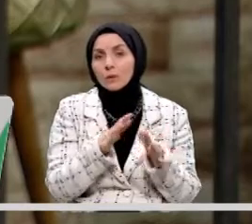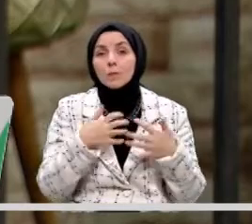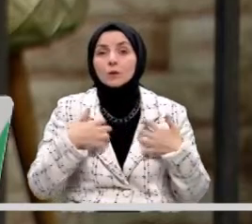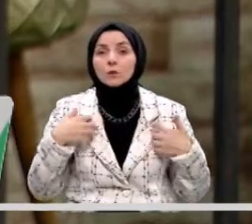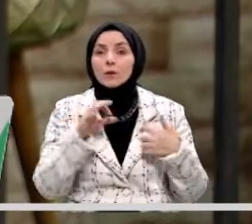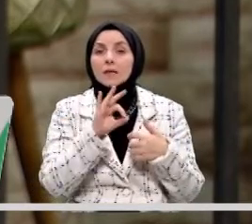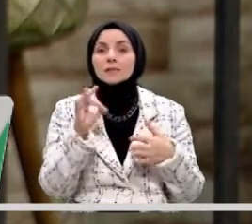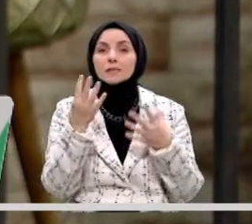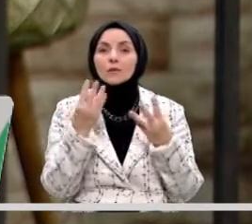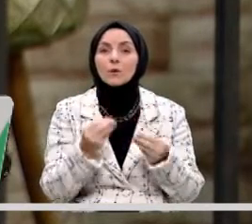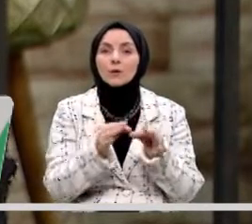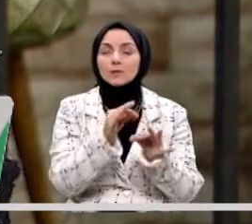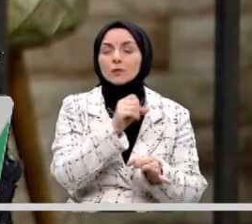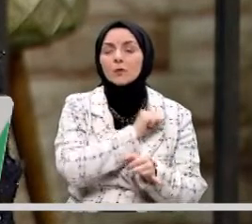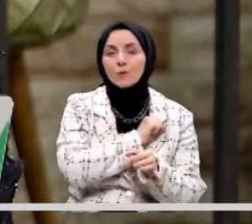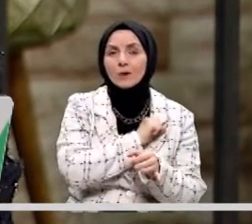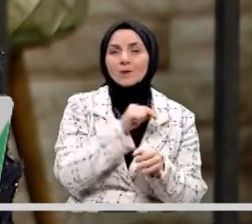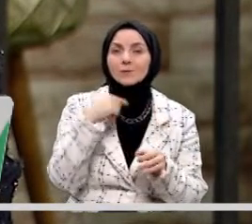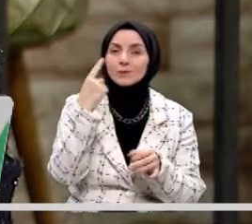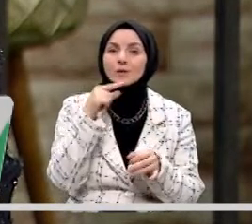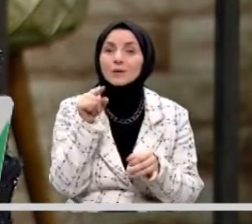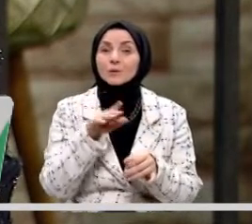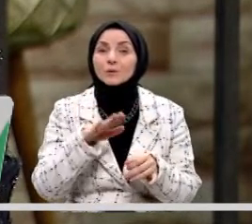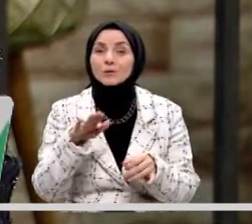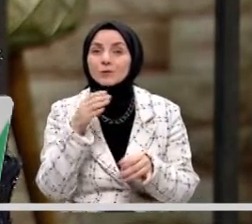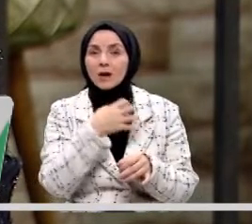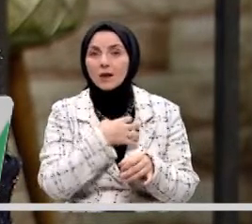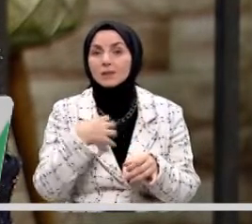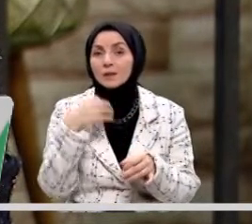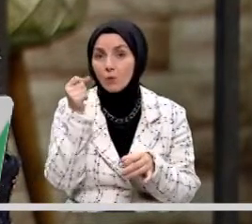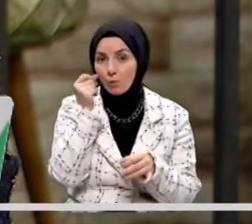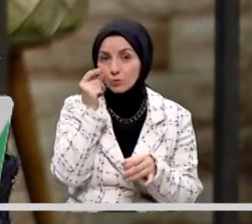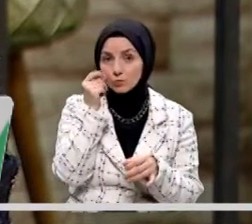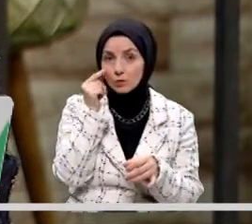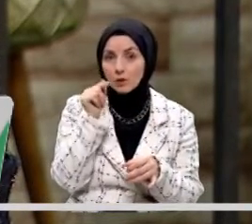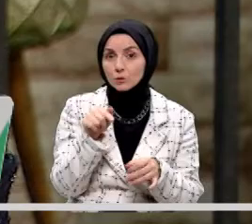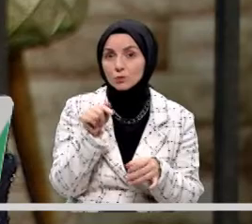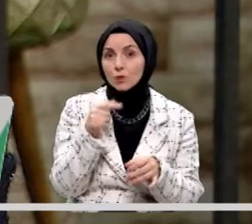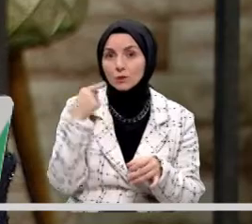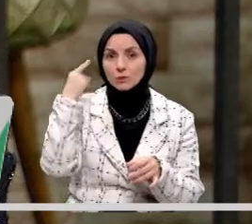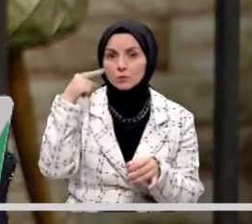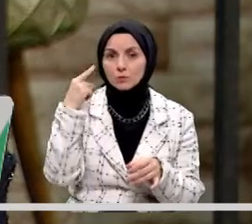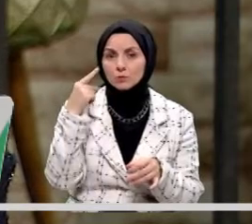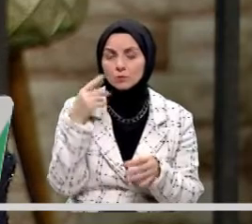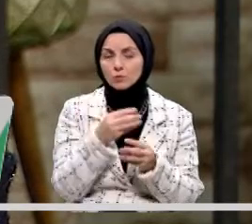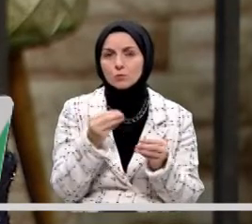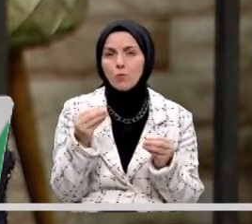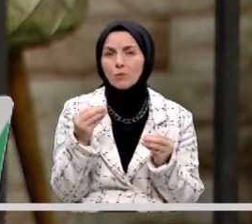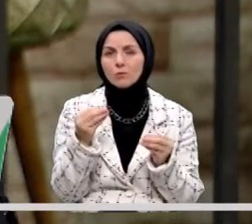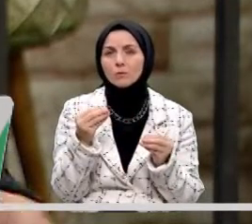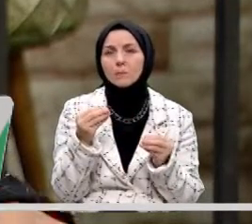dersiniz orada o yüzden o Çocuk anneyi özlüyor ya şimdi şöyle düşünün ne kadar tehlikeli bir durum